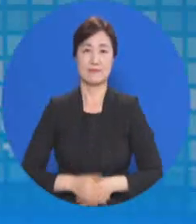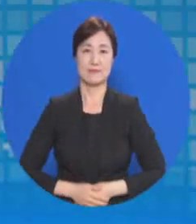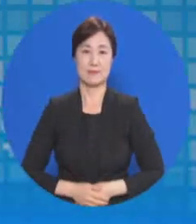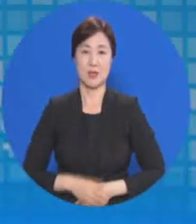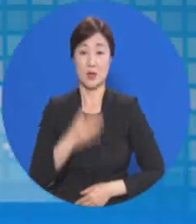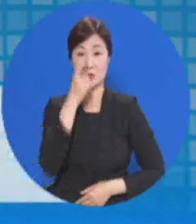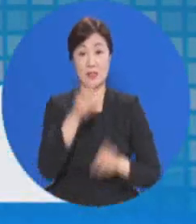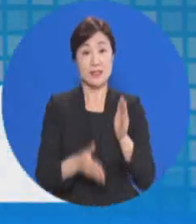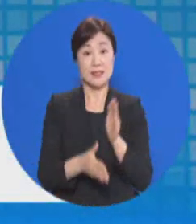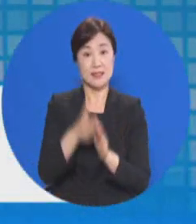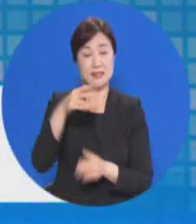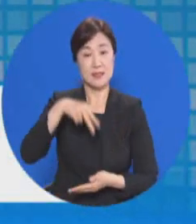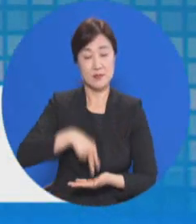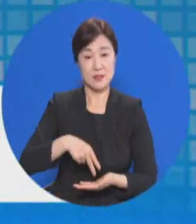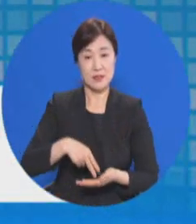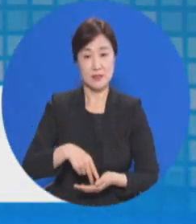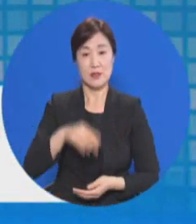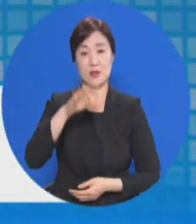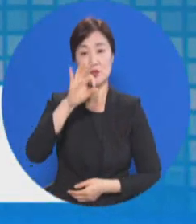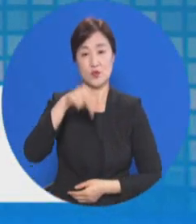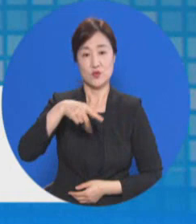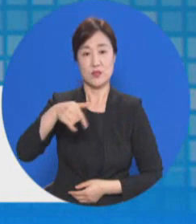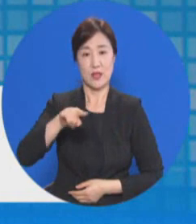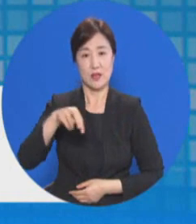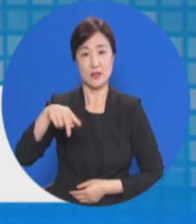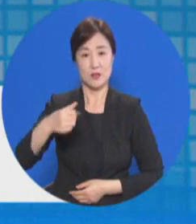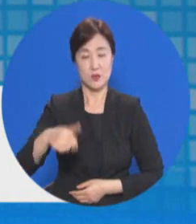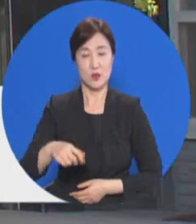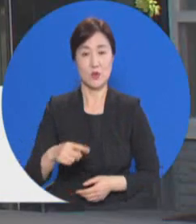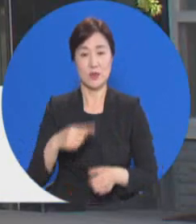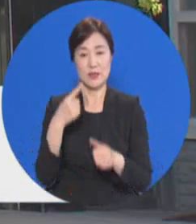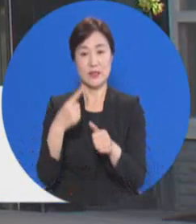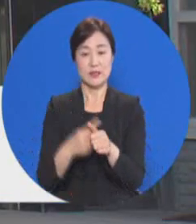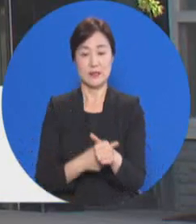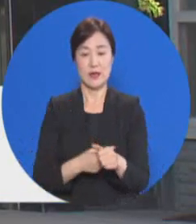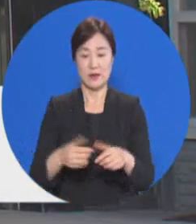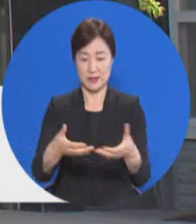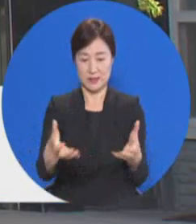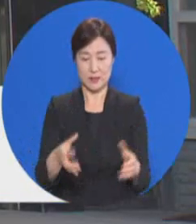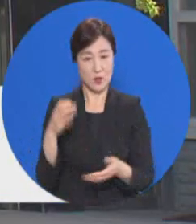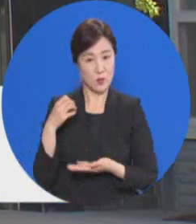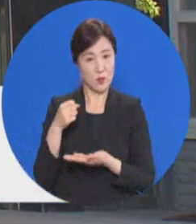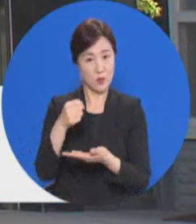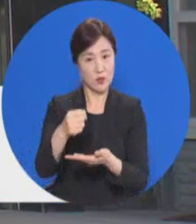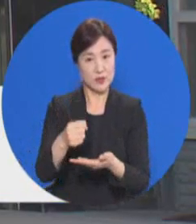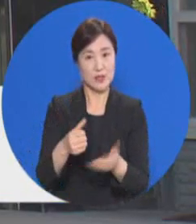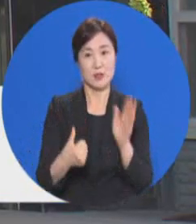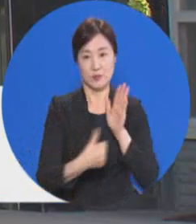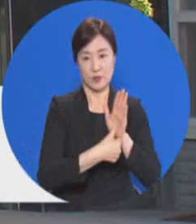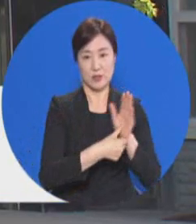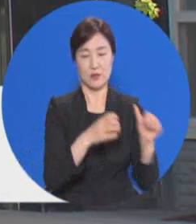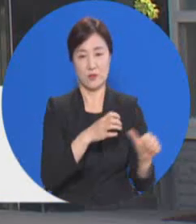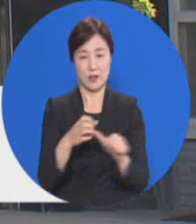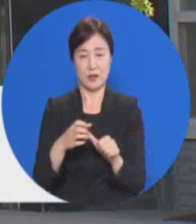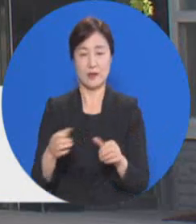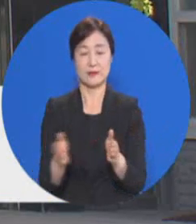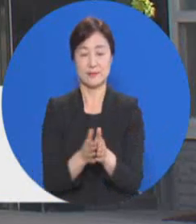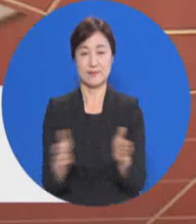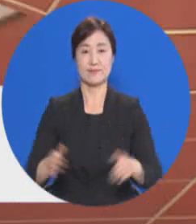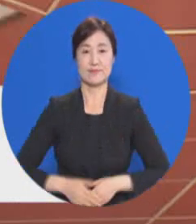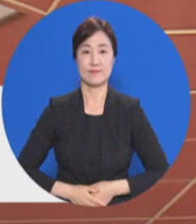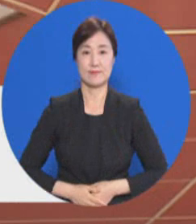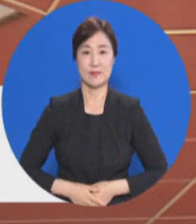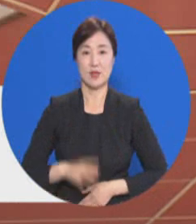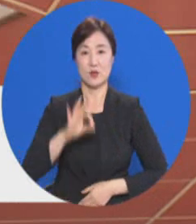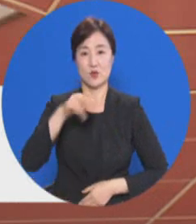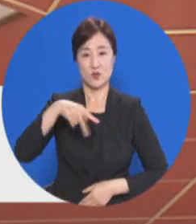순천시가 유네스코 생물권 보전지역 브랜드 활용을 본격화합니다. 순천시는 지난 5월 유네스코 생물권